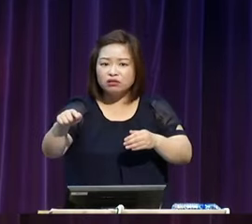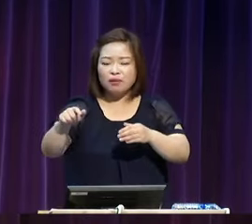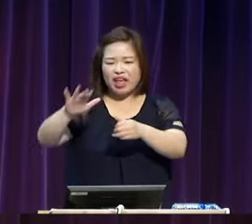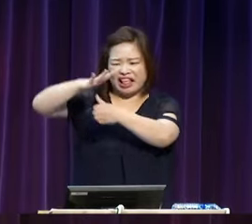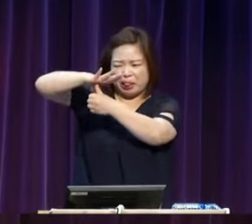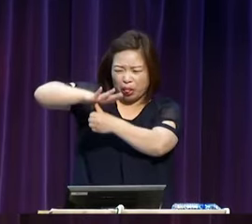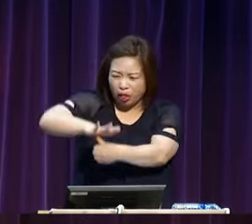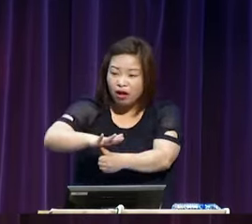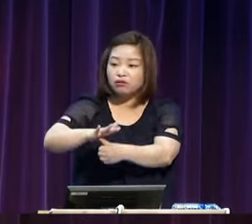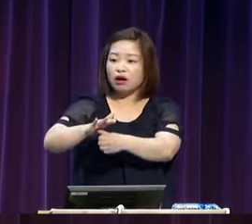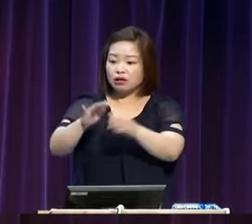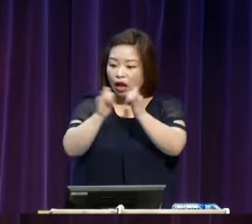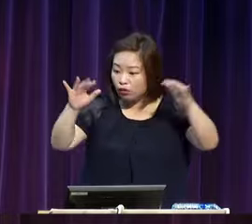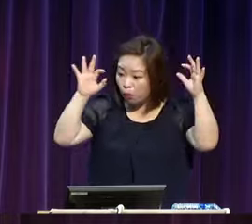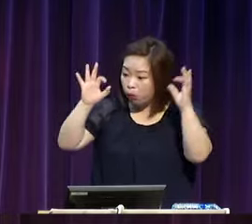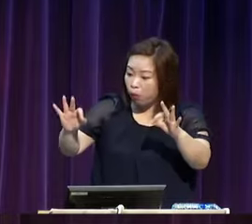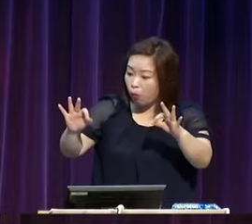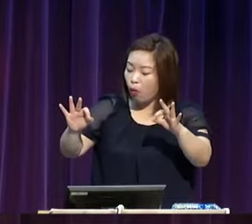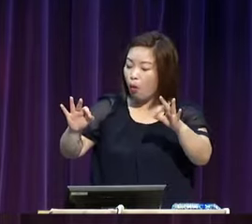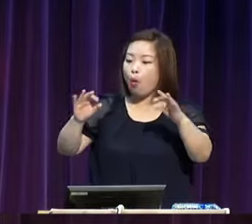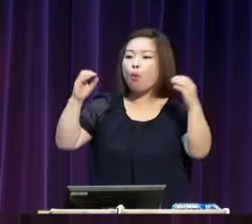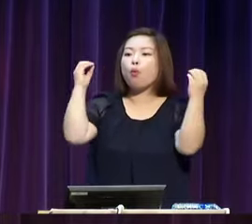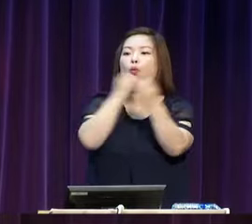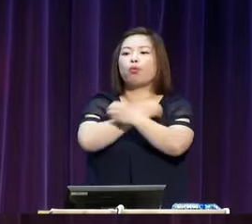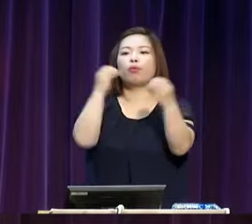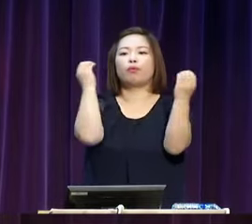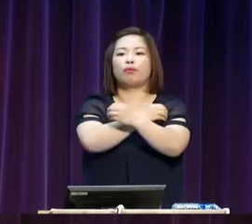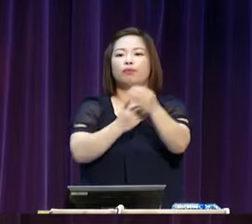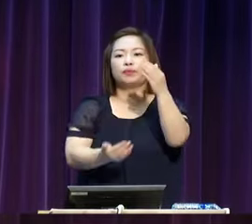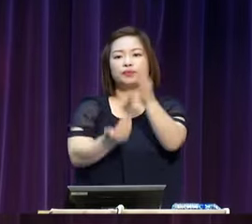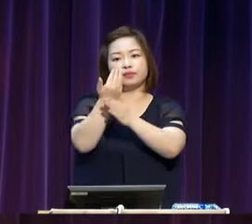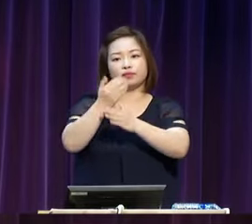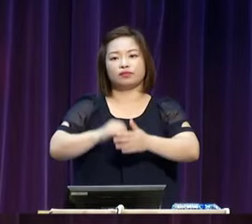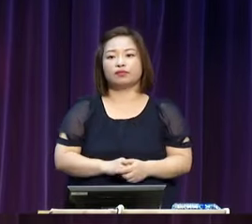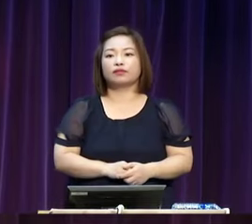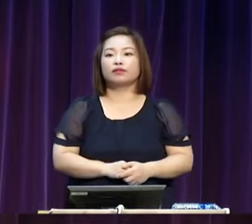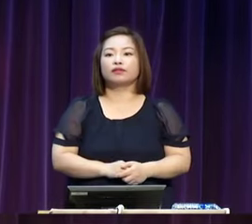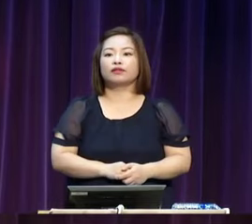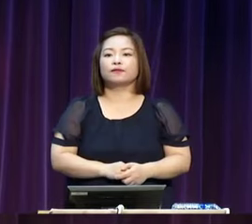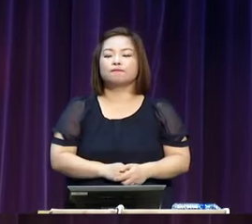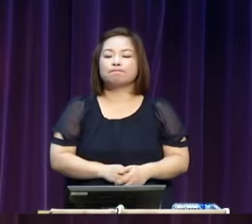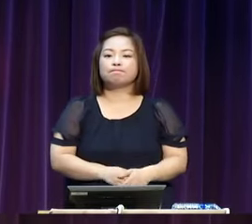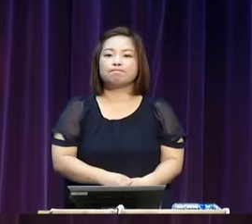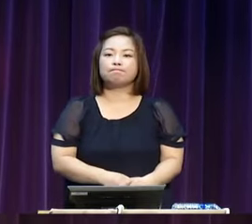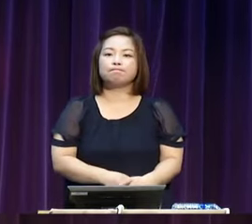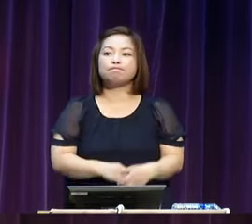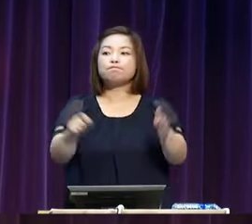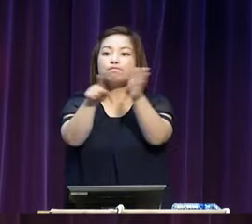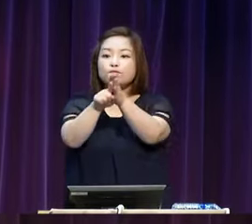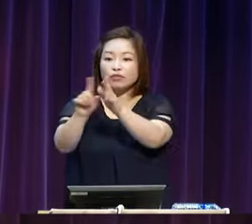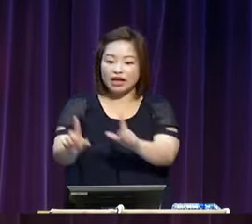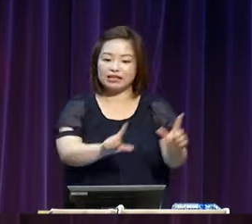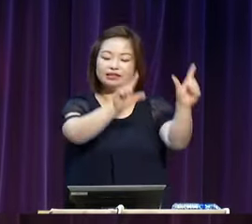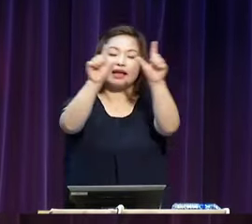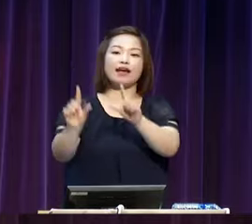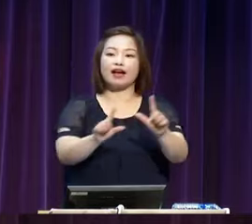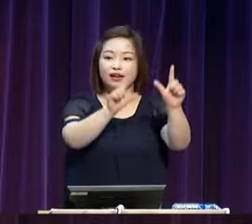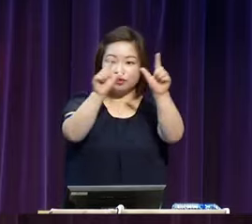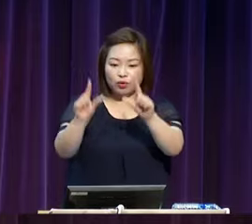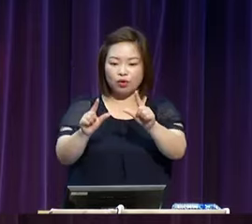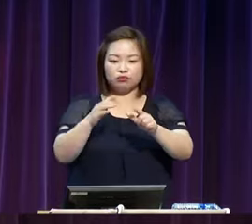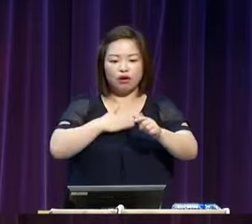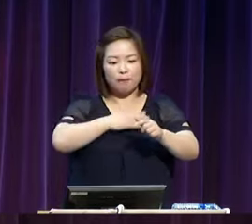거예요. 성장이 멈춰서 그런 거예요. 신앙도 마찬가지입니다. 정상적으로